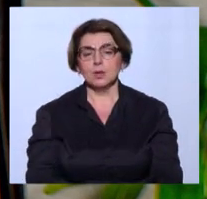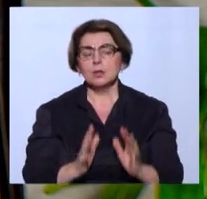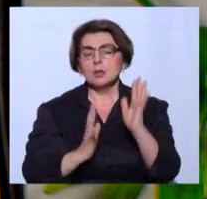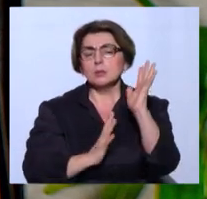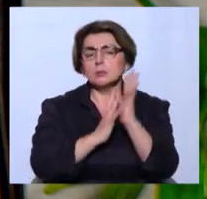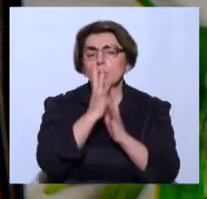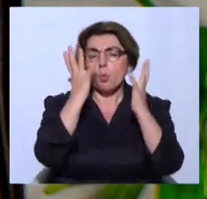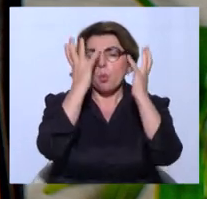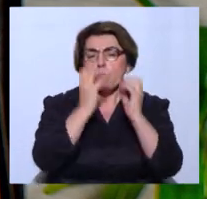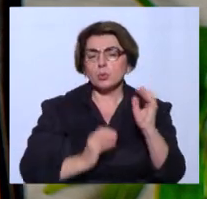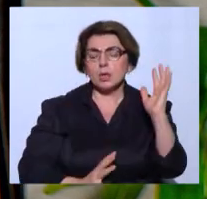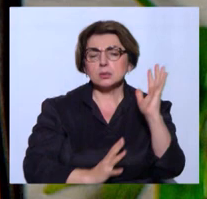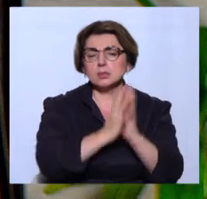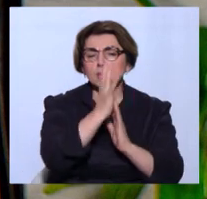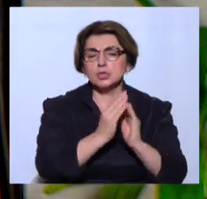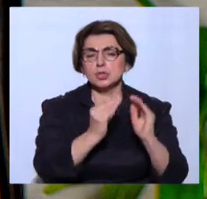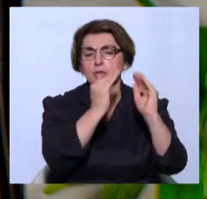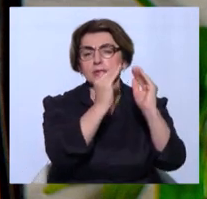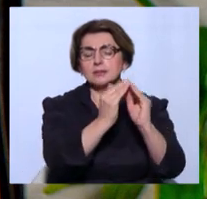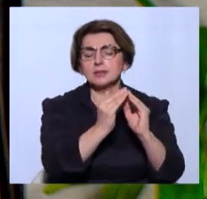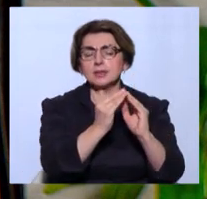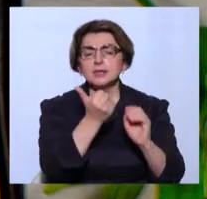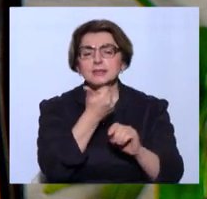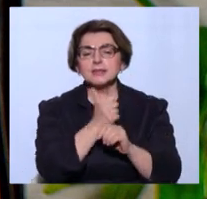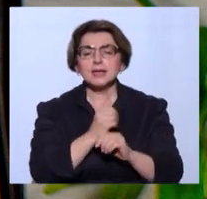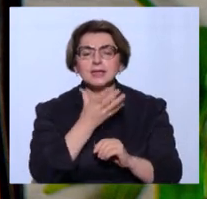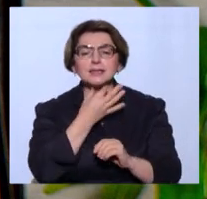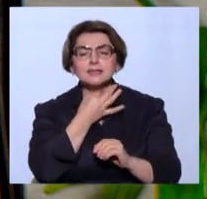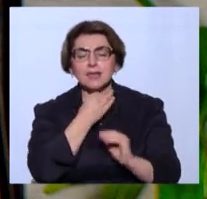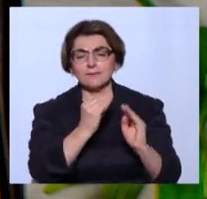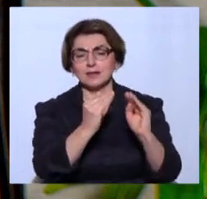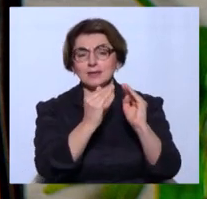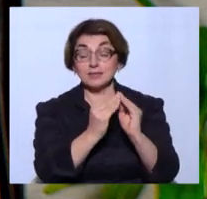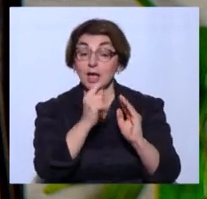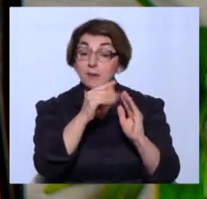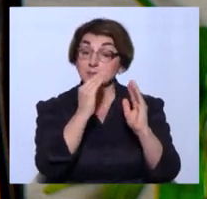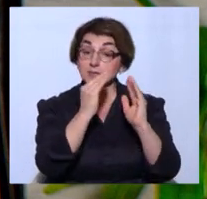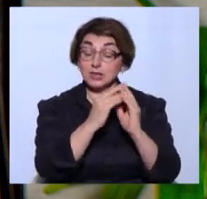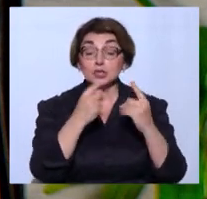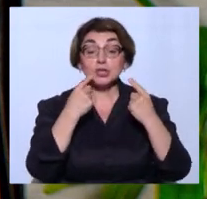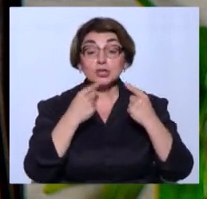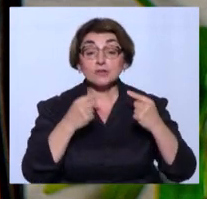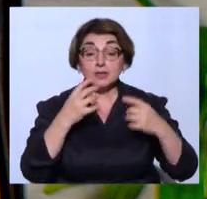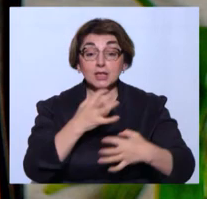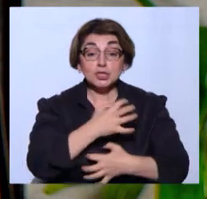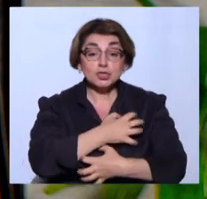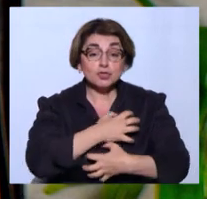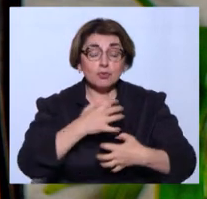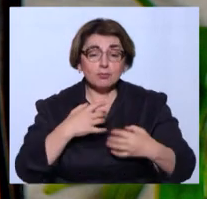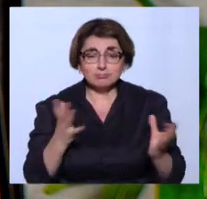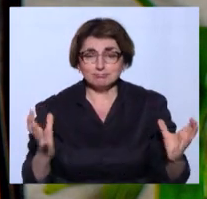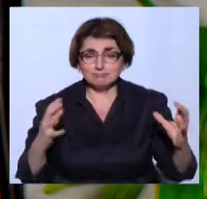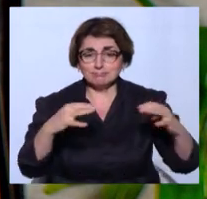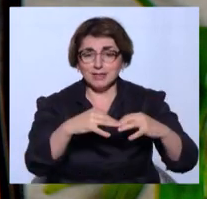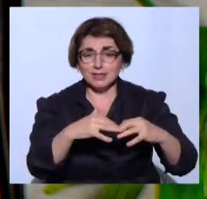უღრან ტყეში იდგა ერთი ძალიან საყვარელი სახლი. ამ სახლში სხვადასხვა ცხოველებს